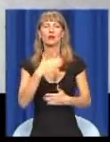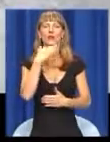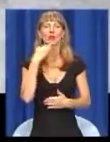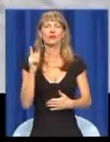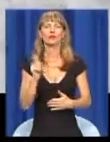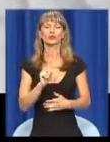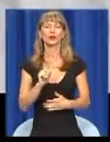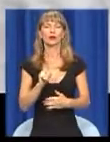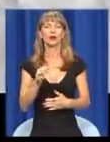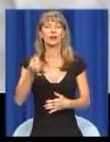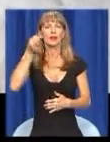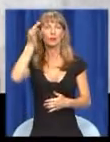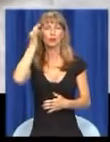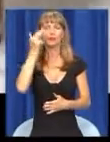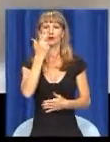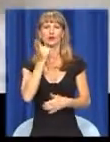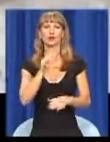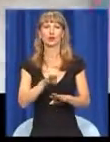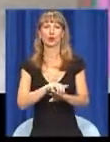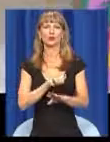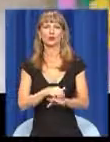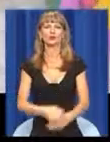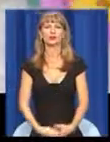чому справді нагадує звички котика.